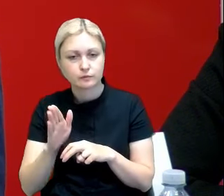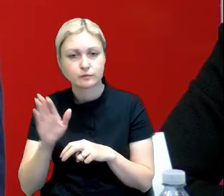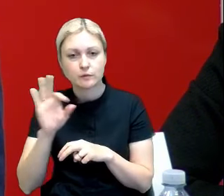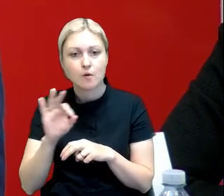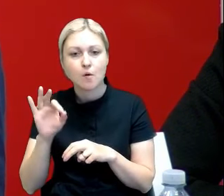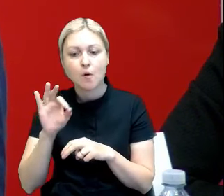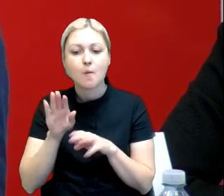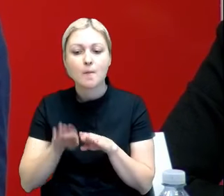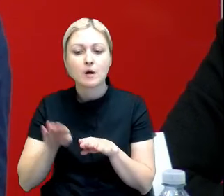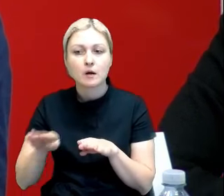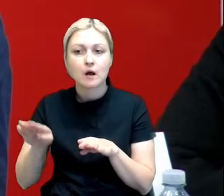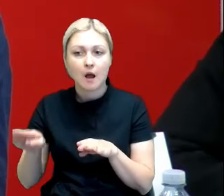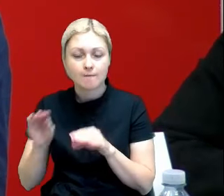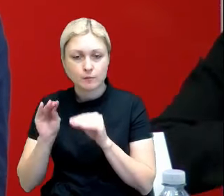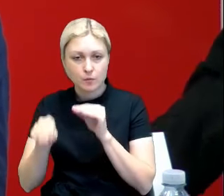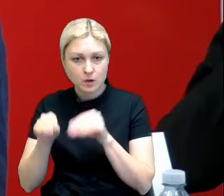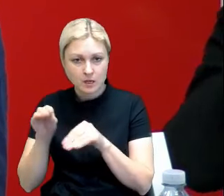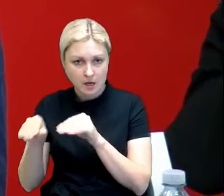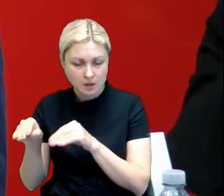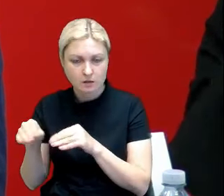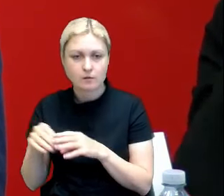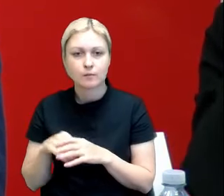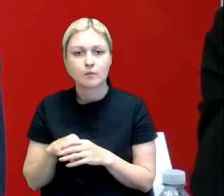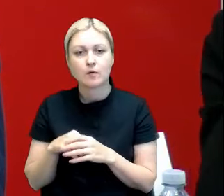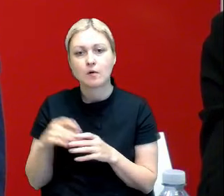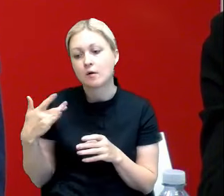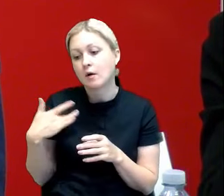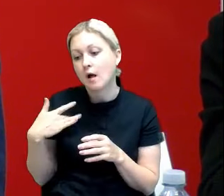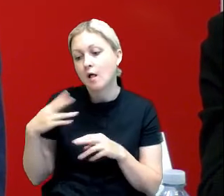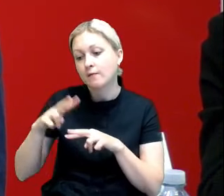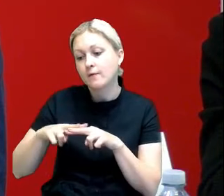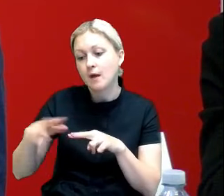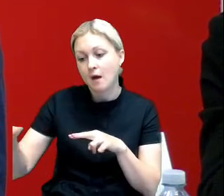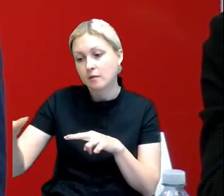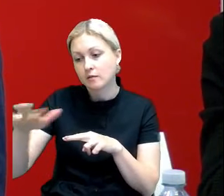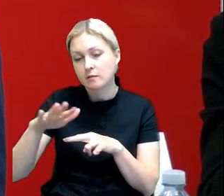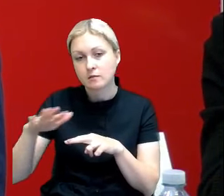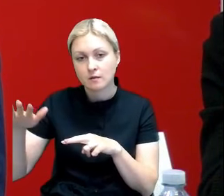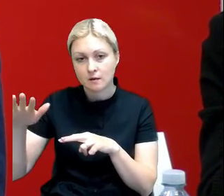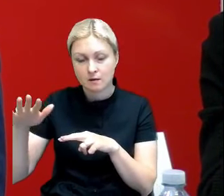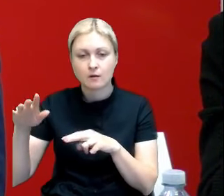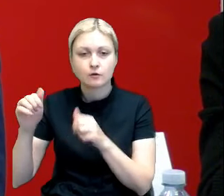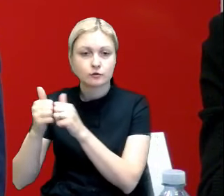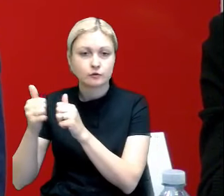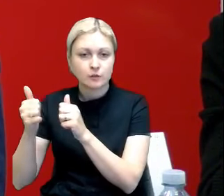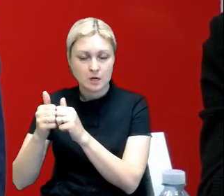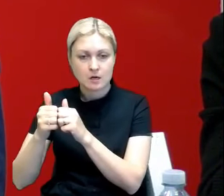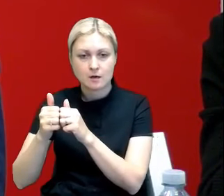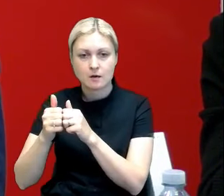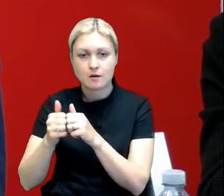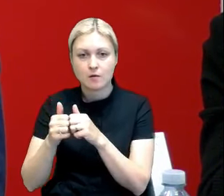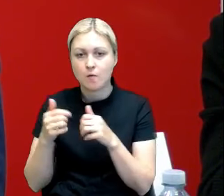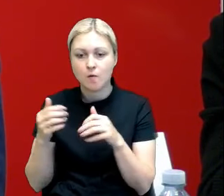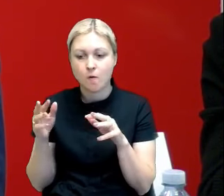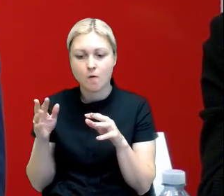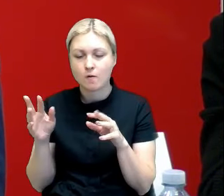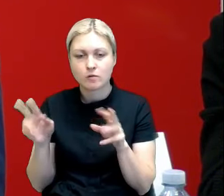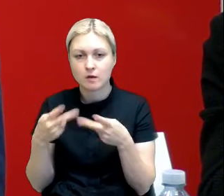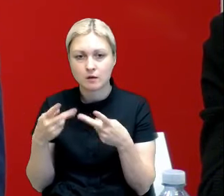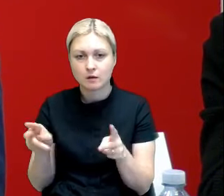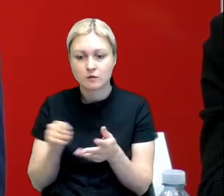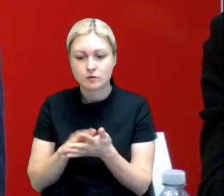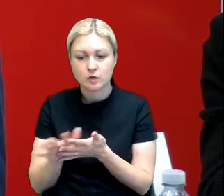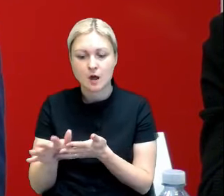rengimo galbūt rasime šalia vietą o ne nemokėsim 1000stančius už už kvadratinį metrą kurie kainuoja